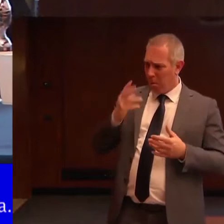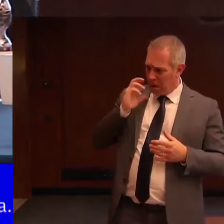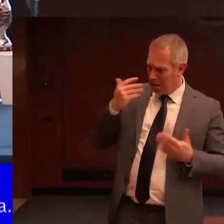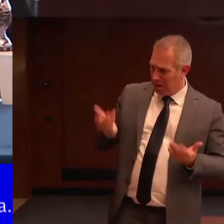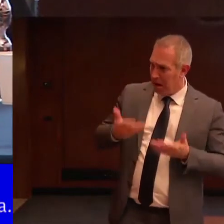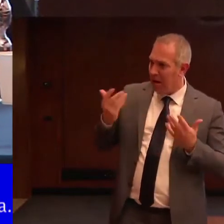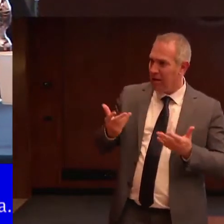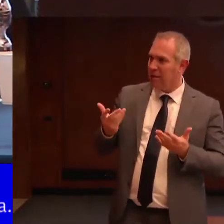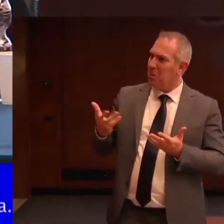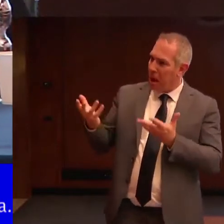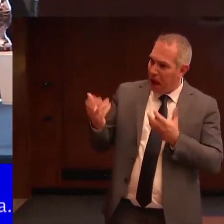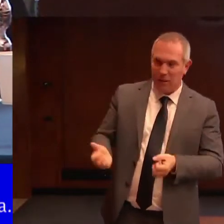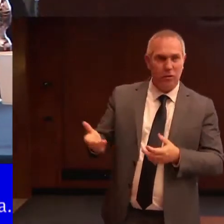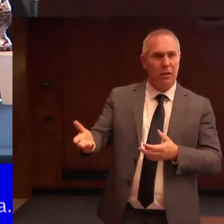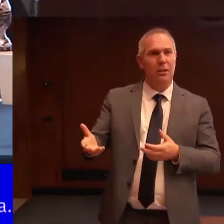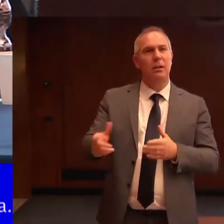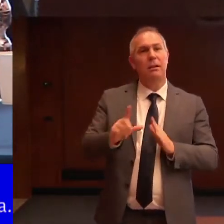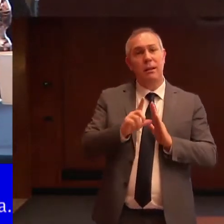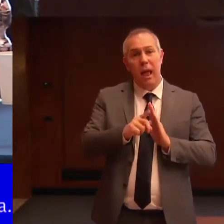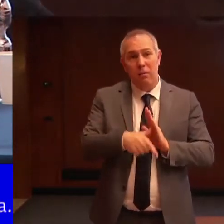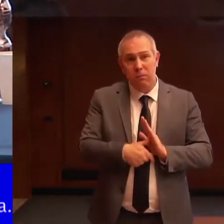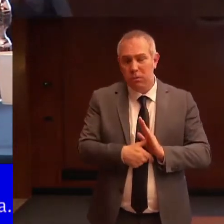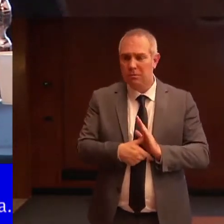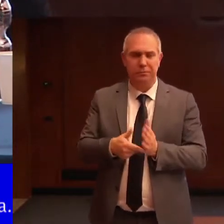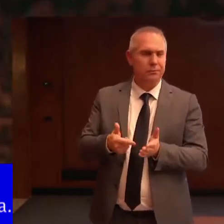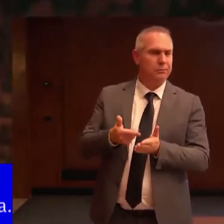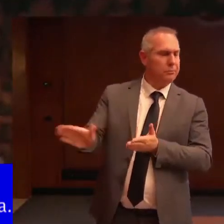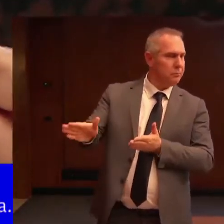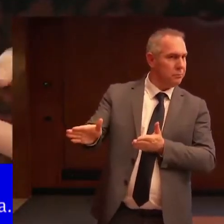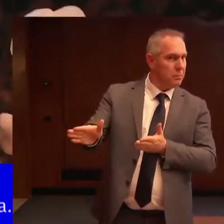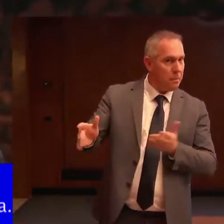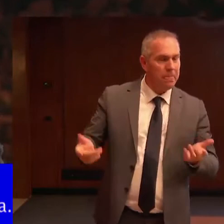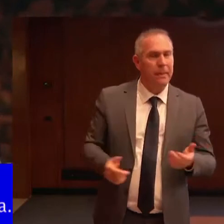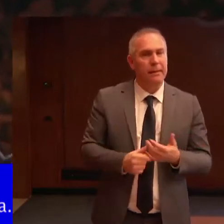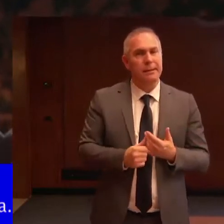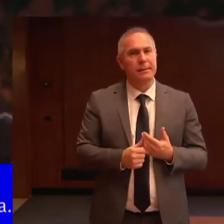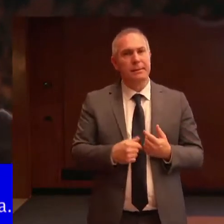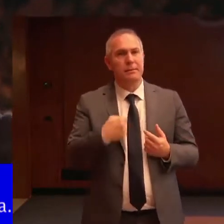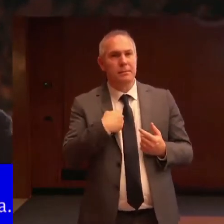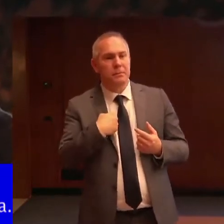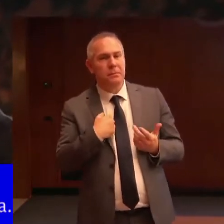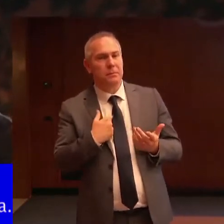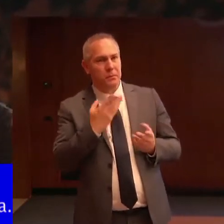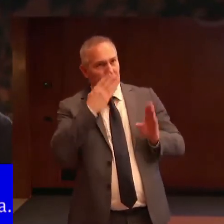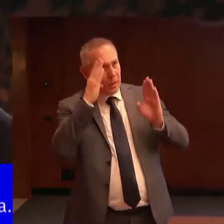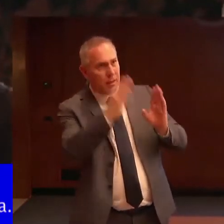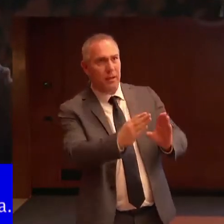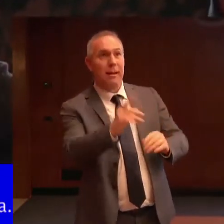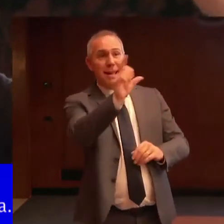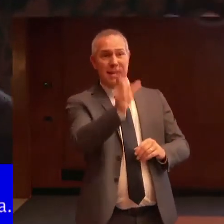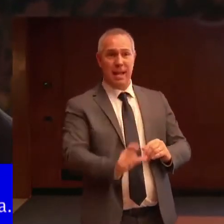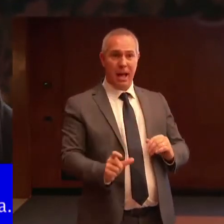poi progressivamente lo respinge. Ma volevo concentrarmi un attimo sul versante